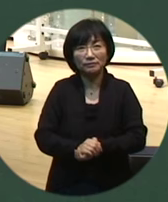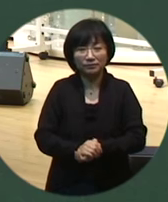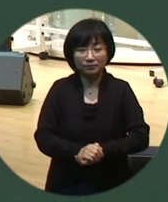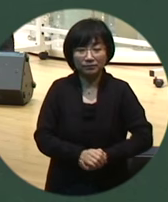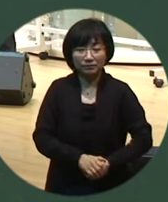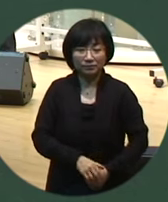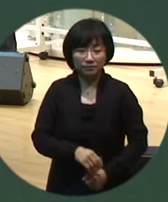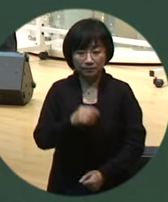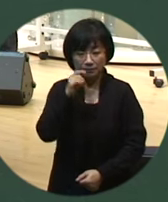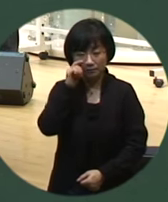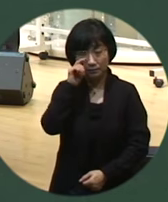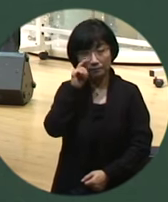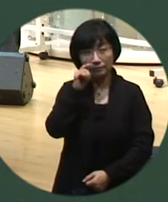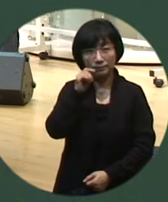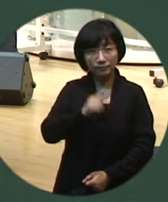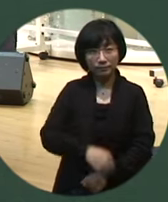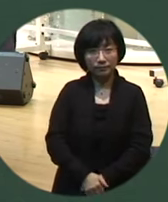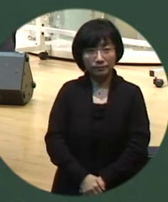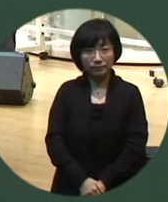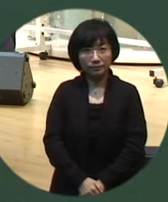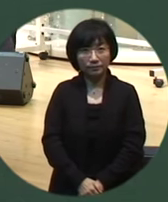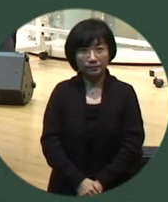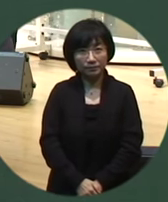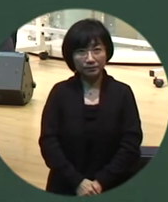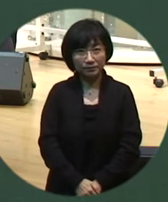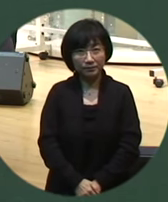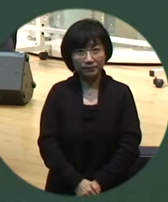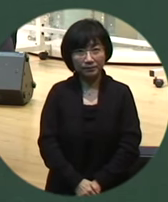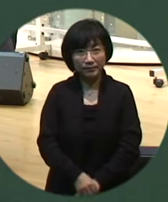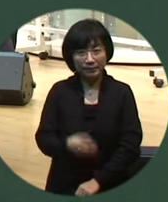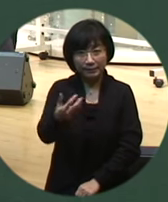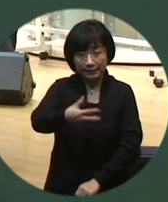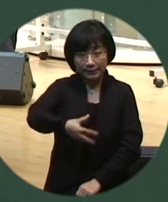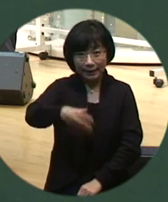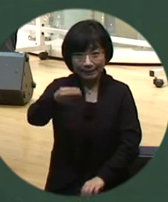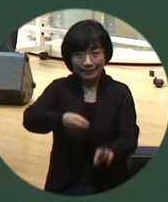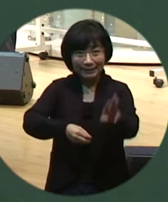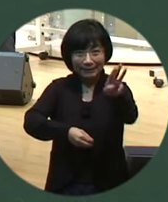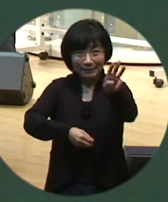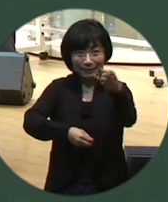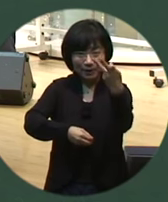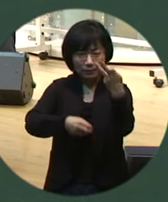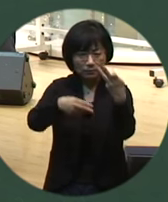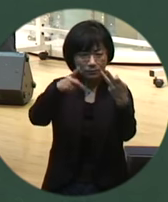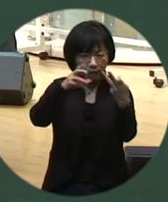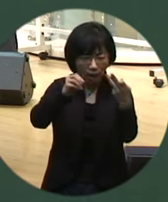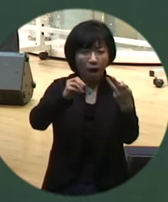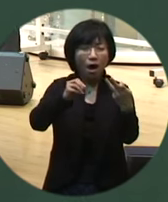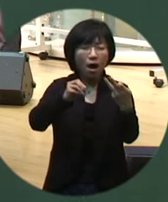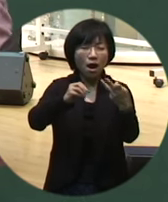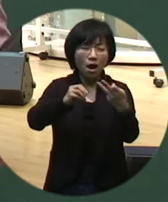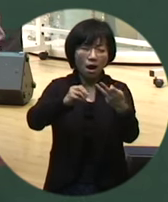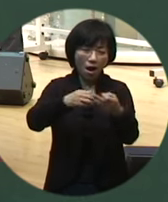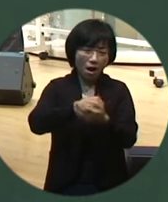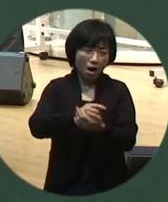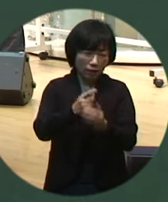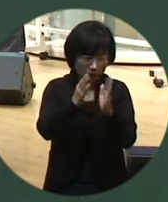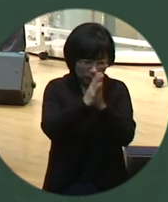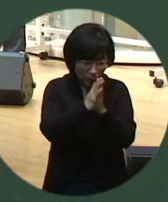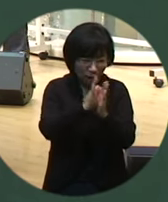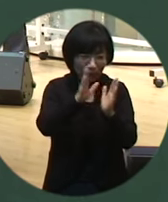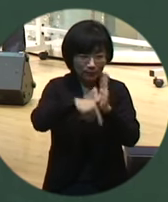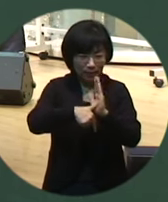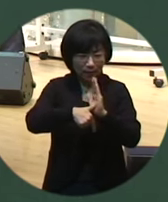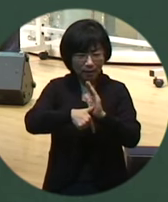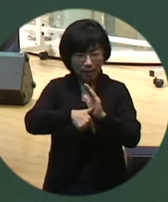14절 18절에 뭐가 보이죠? 이제는 응답될 수밖에 없는 기도 제목이 보여요. Genesis 13, 14, and 18. Now he